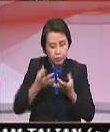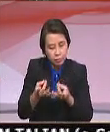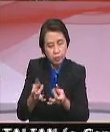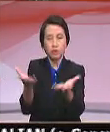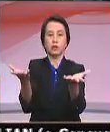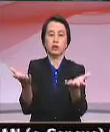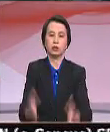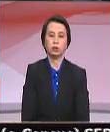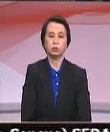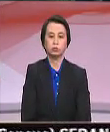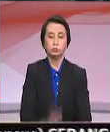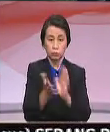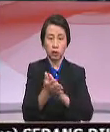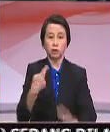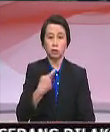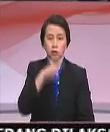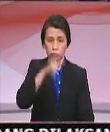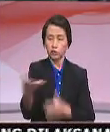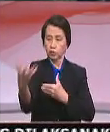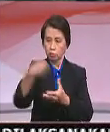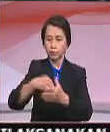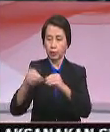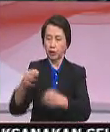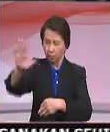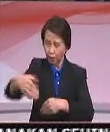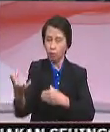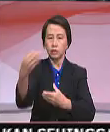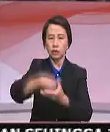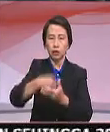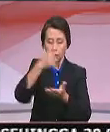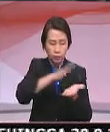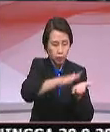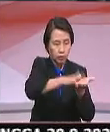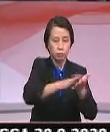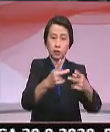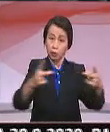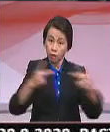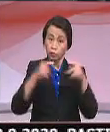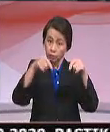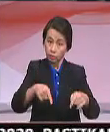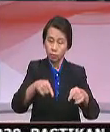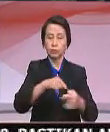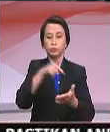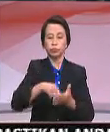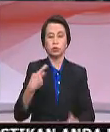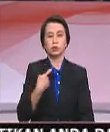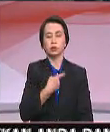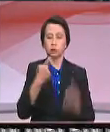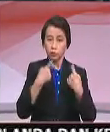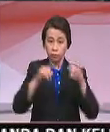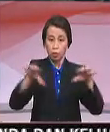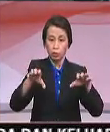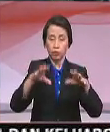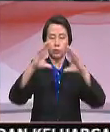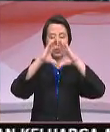sebagainya. Jadi kita kena libatkan masyarakat untuk kita membersihkan kawasan-kawasan ini lah. Jadi ini yang kita sedang laksanakan